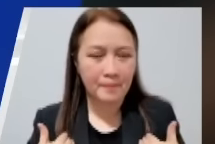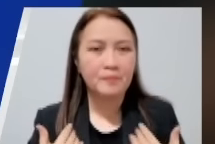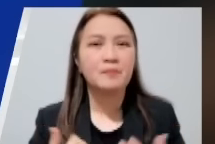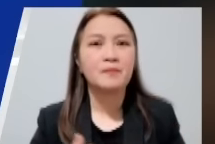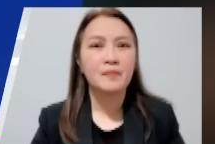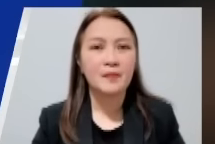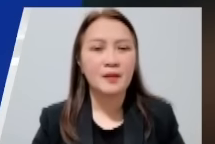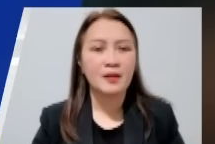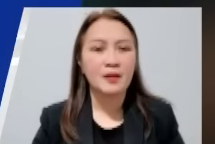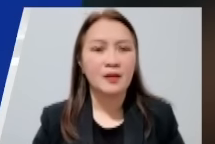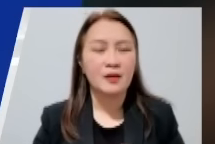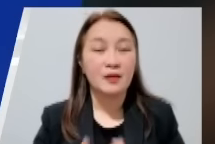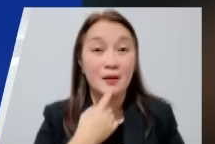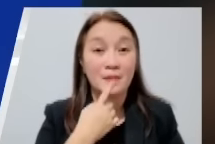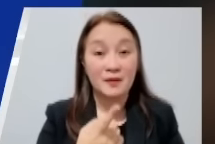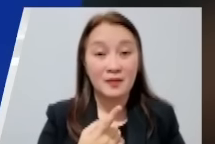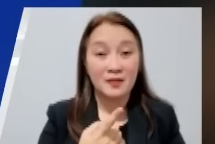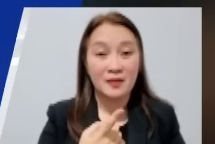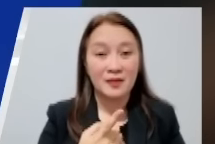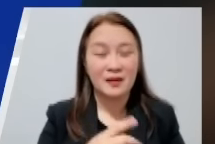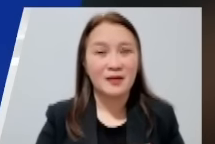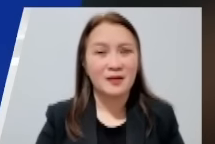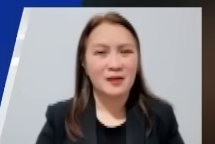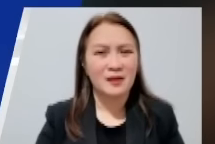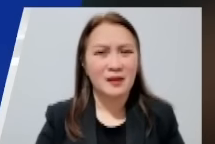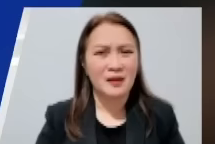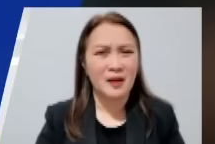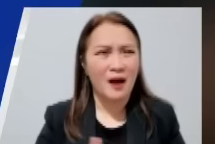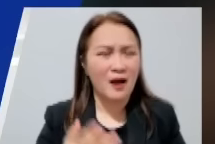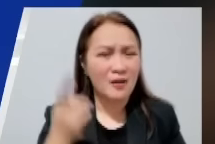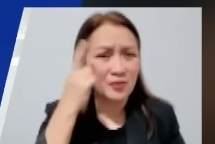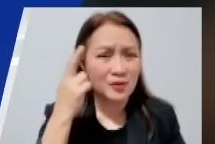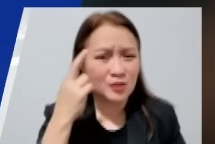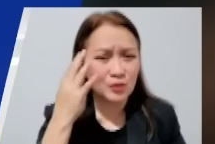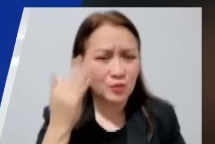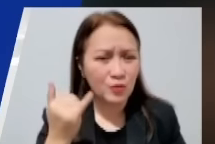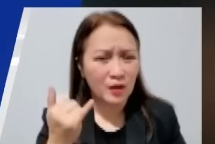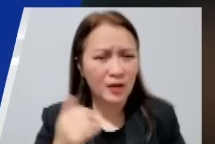Sabi niya, Jed, withdraw. Kasi naunin, okay,